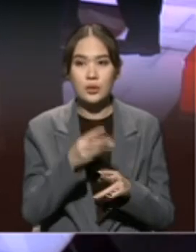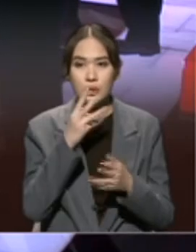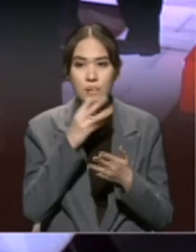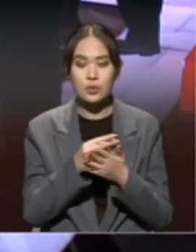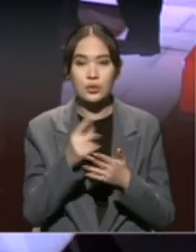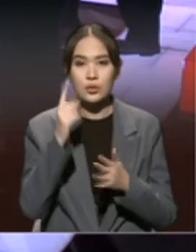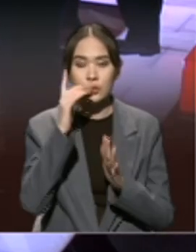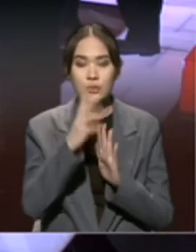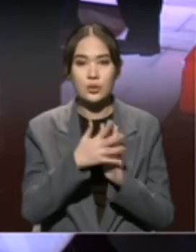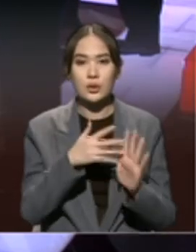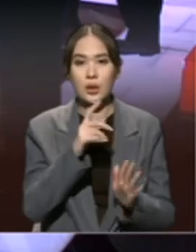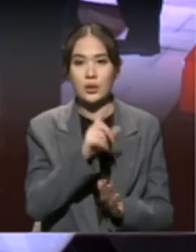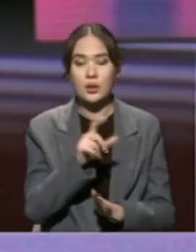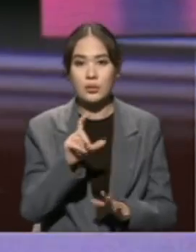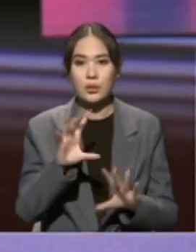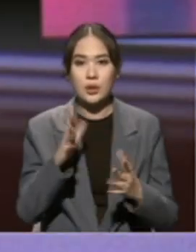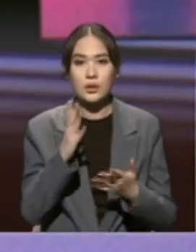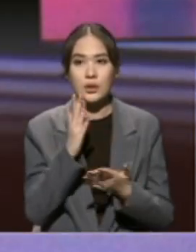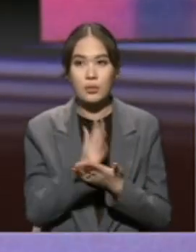түсінетін азаматтар болатын болса,